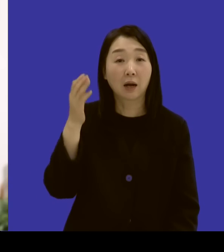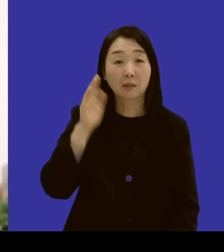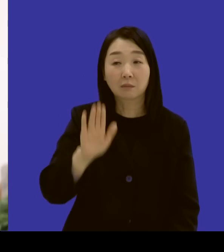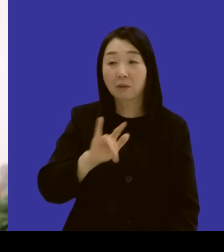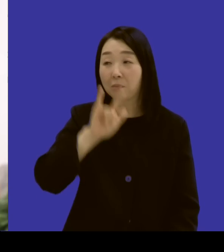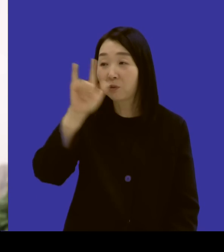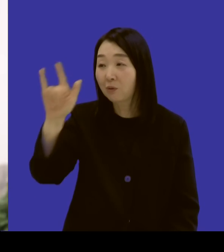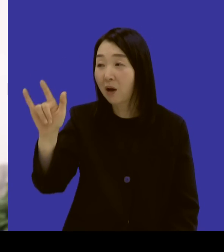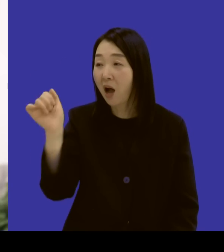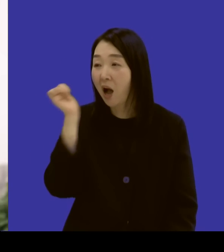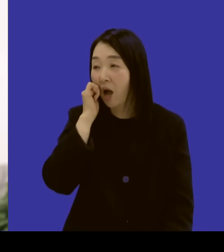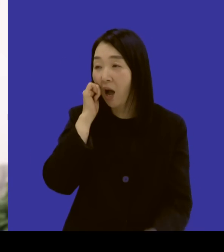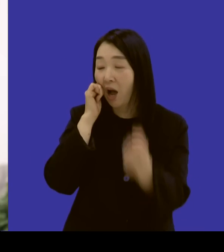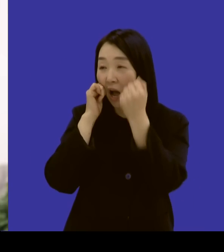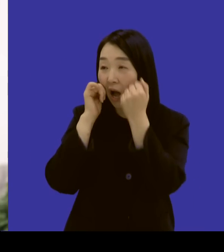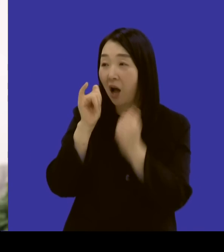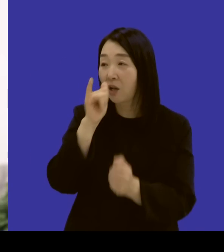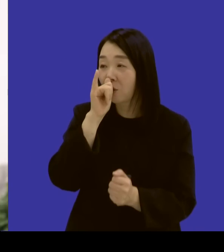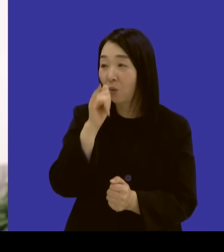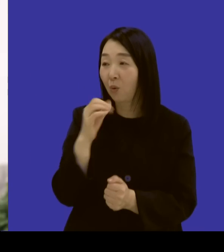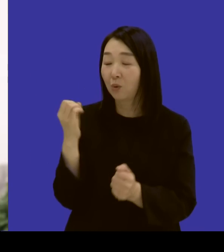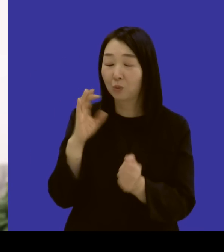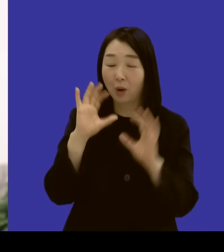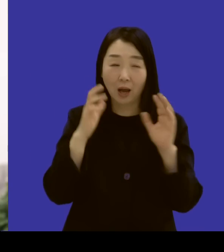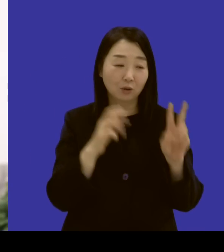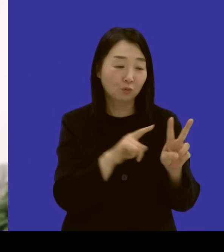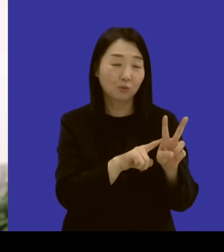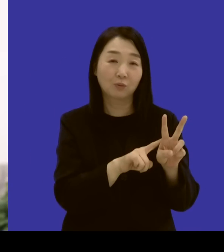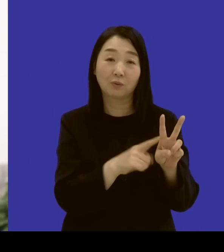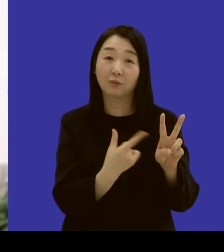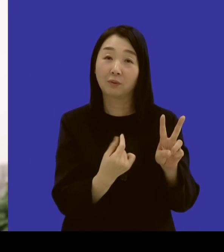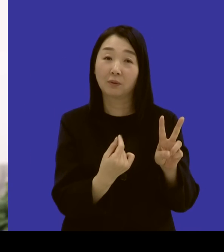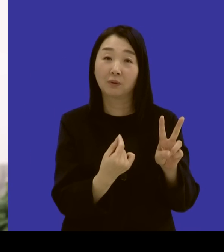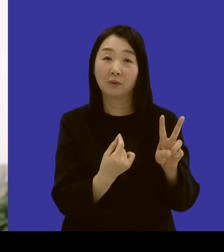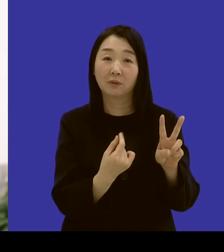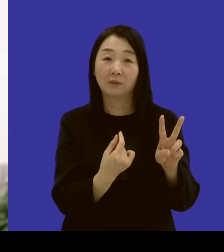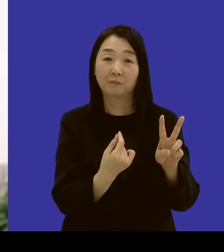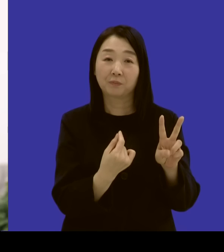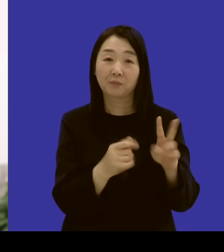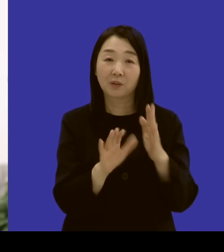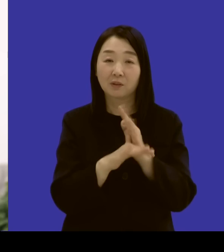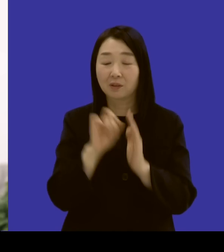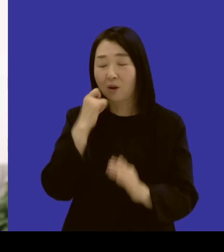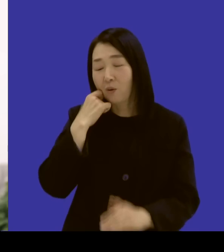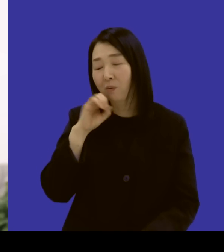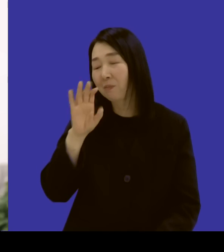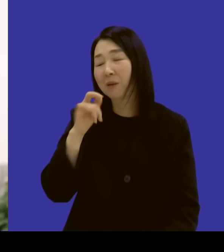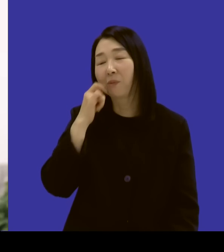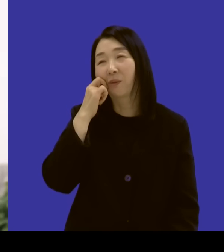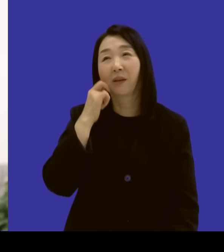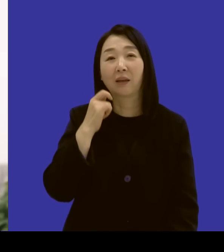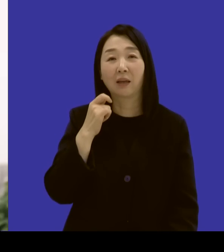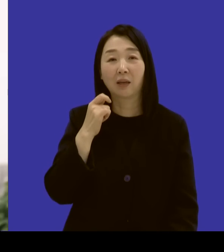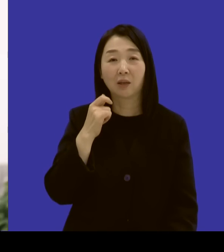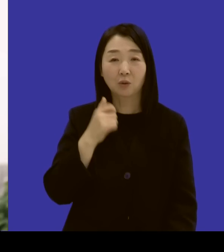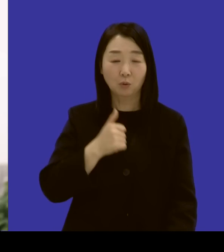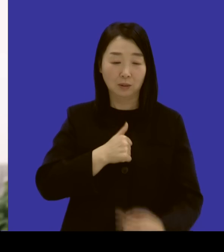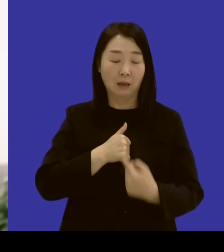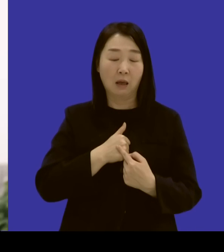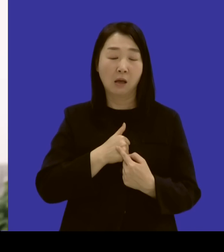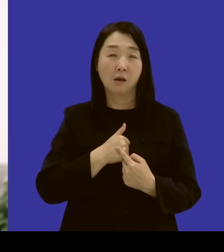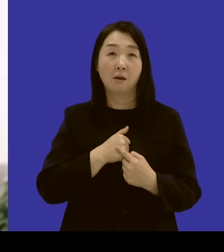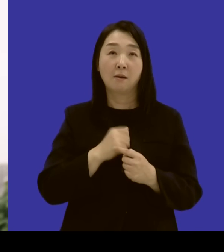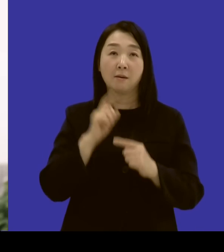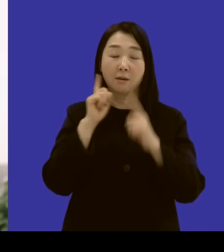그런 어려움을 겪고 더더군다나 애가 둘이잖아요. 그러니까 그때 그 어려움은 이루 말할 수가 없는데 이 자존심에